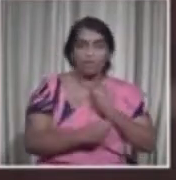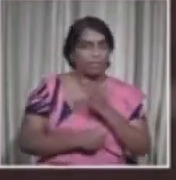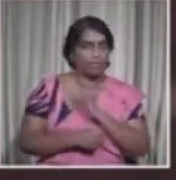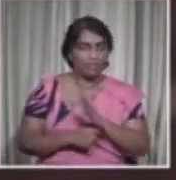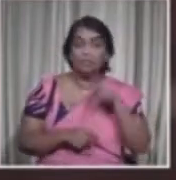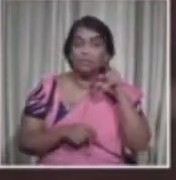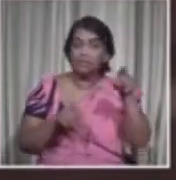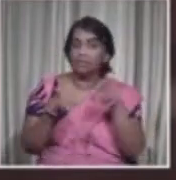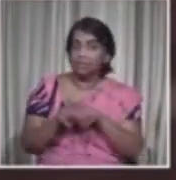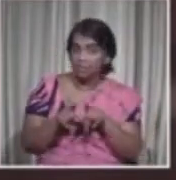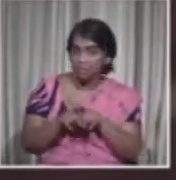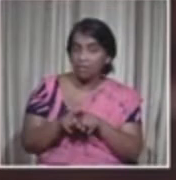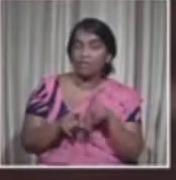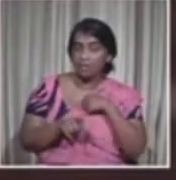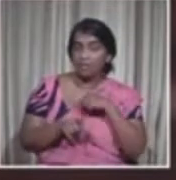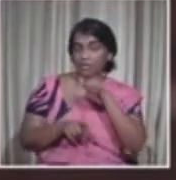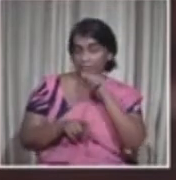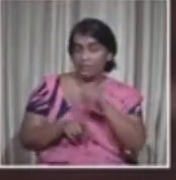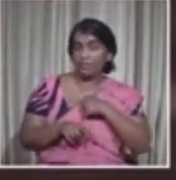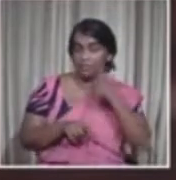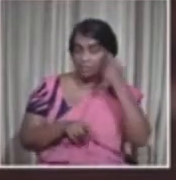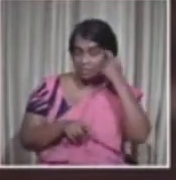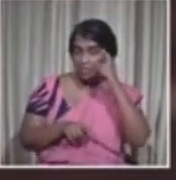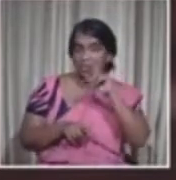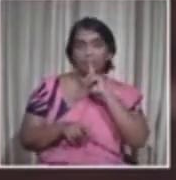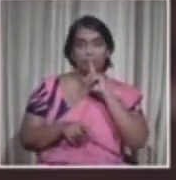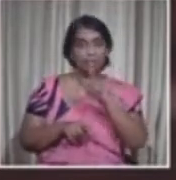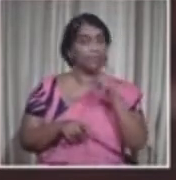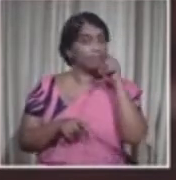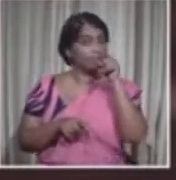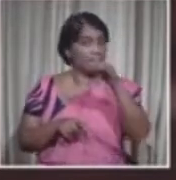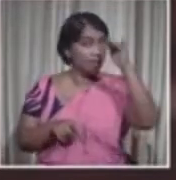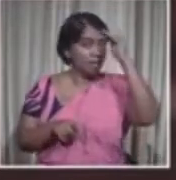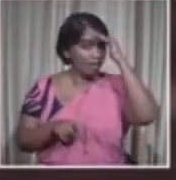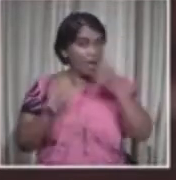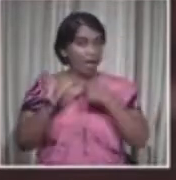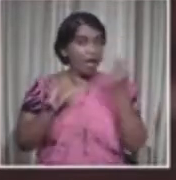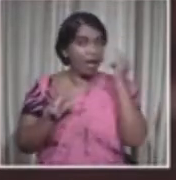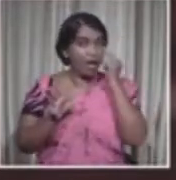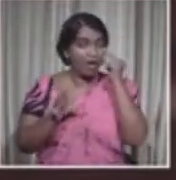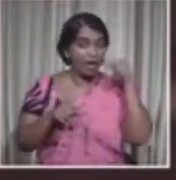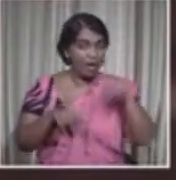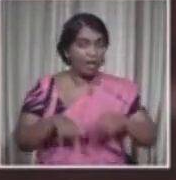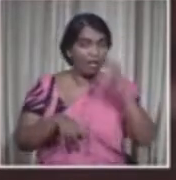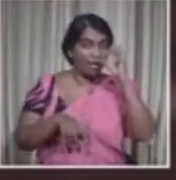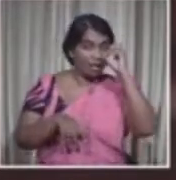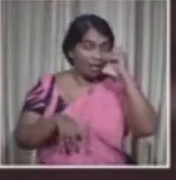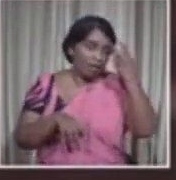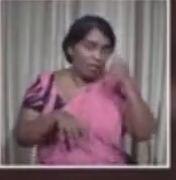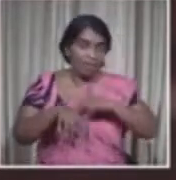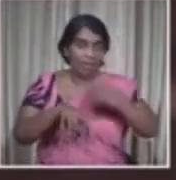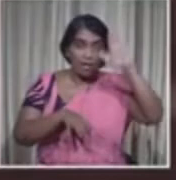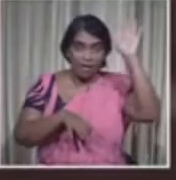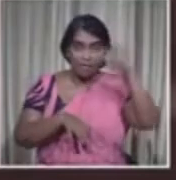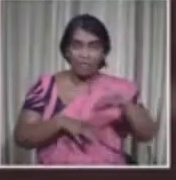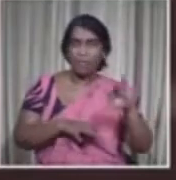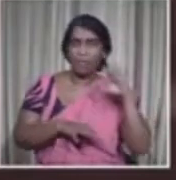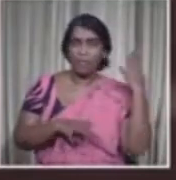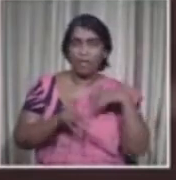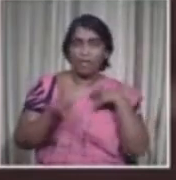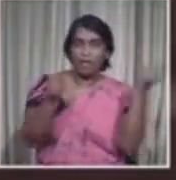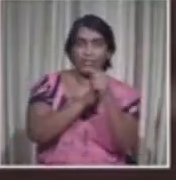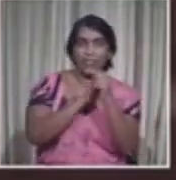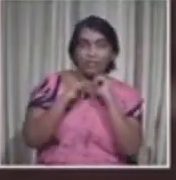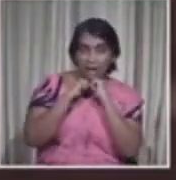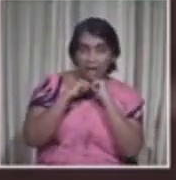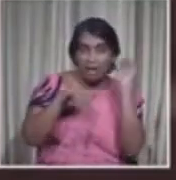නැහැ. ඒ නිසා මම මතක් කරනවා ඔබතුමාගේ නායකයා අද කීයට හරි ඇවිල්ලා උත්තර දුන්නද? පණ නැහැ. අද හැංගිලා ඉන්නේ ඊ